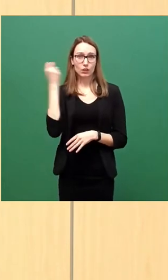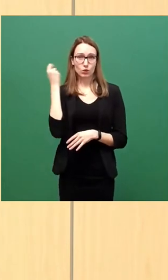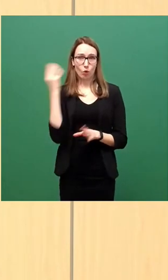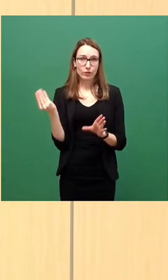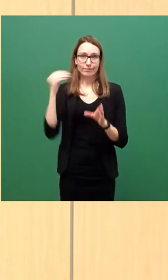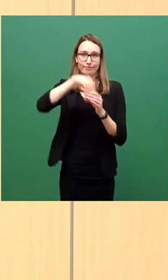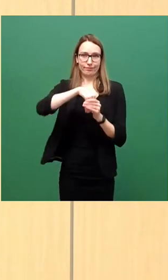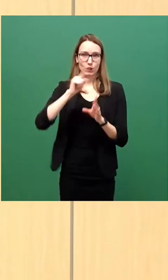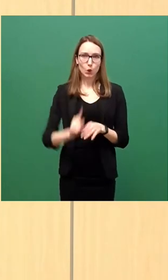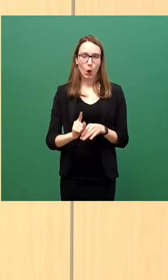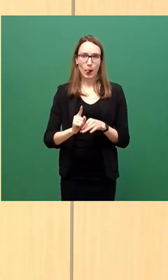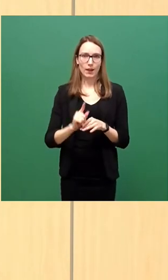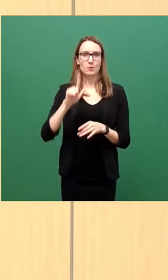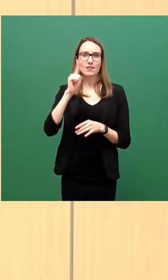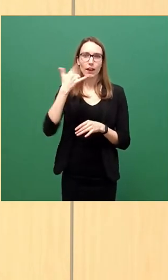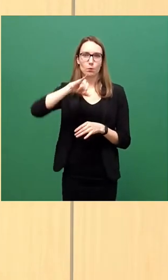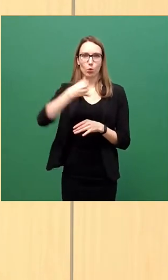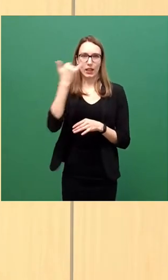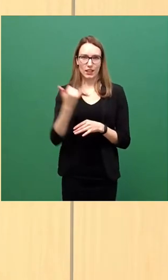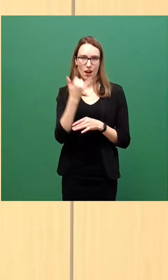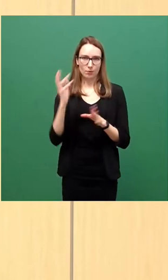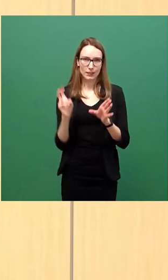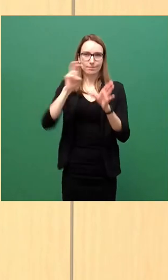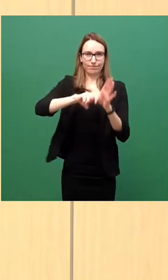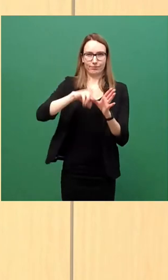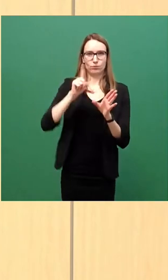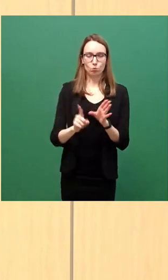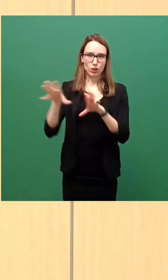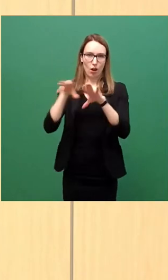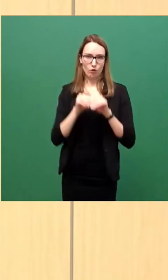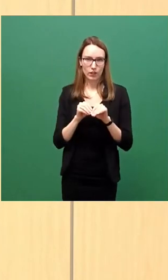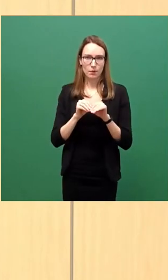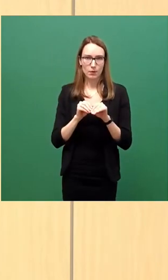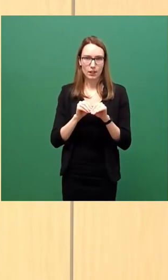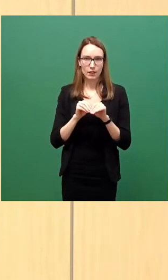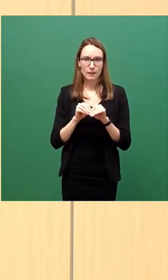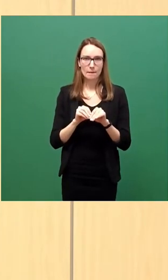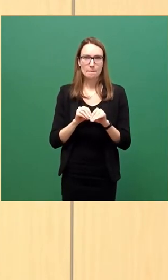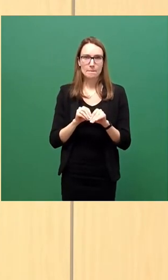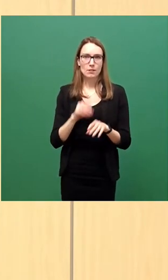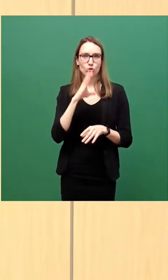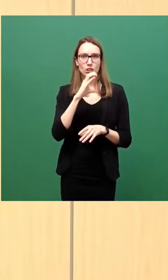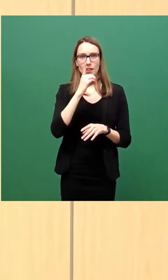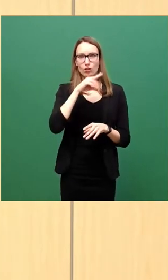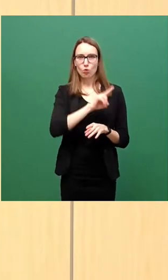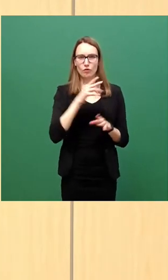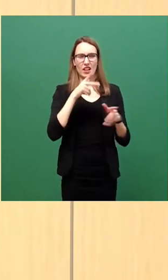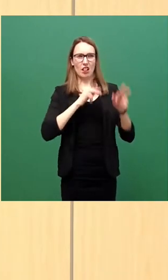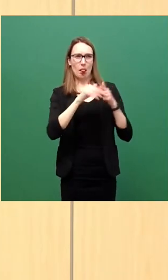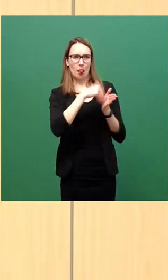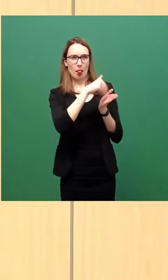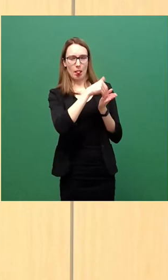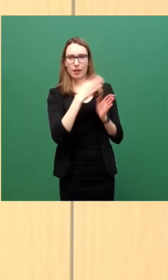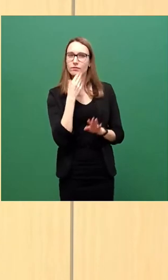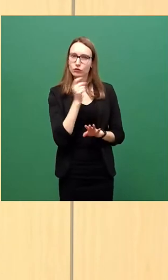Jahr, dafür stark gemacht hat, dass eben die CDU der Vorlage nicht weiter ablehnend gegenübersteht. Und in dem Zusammenhang